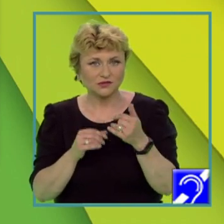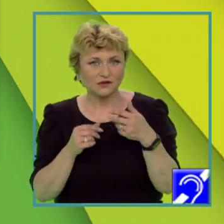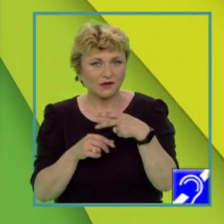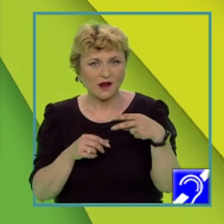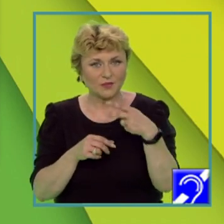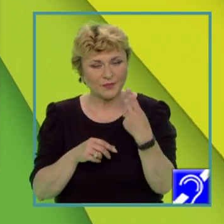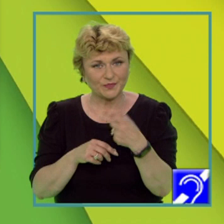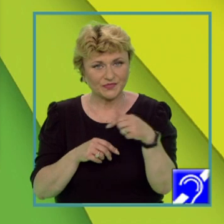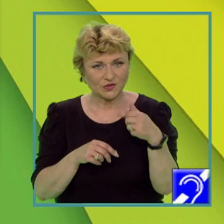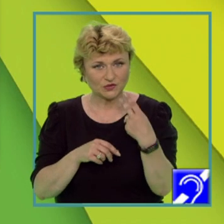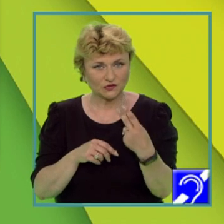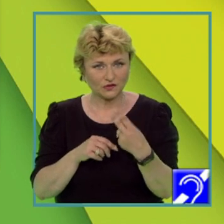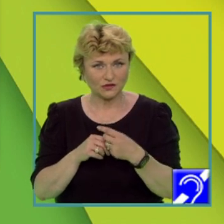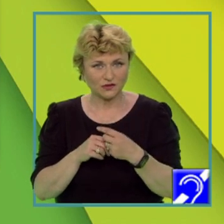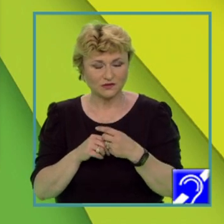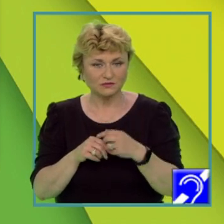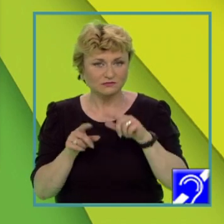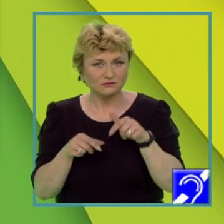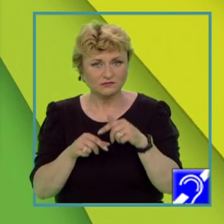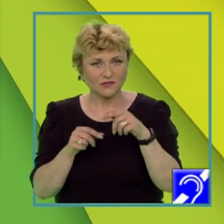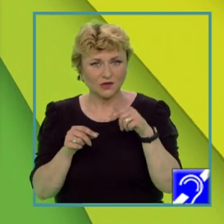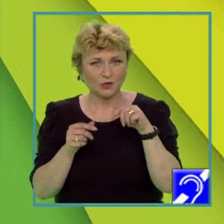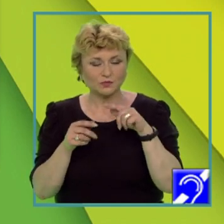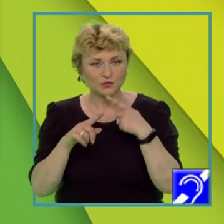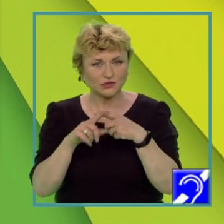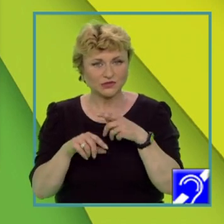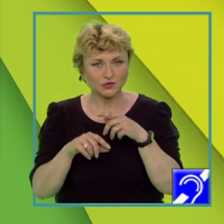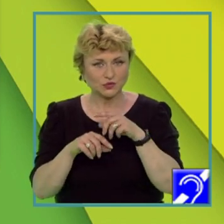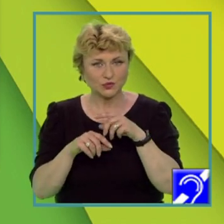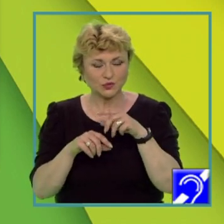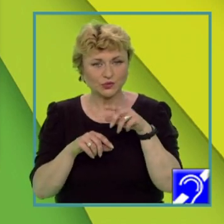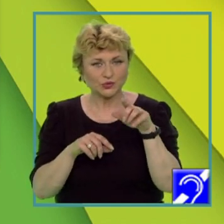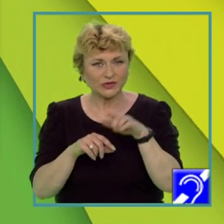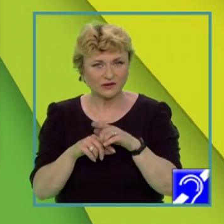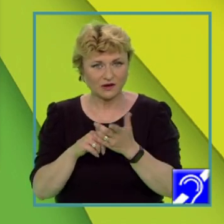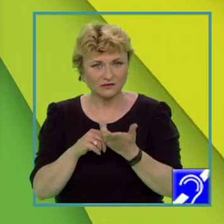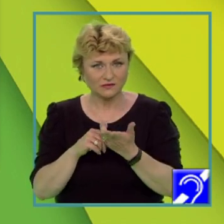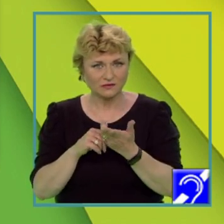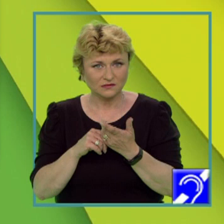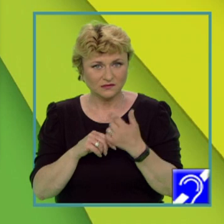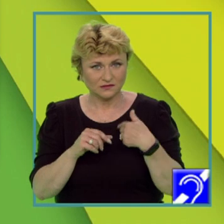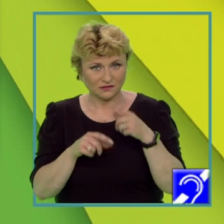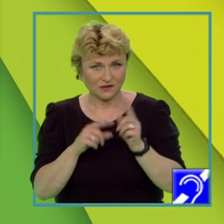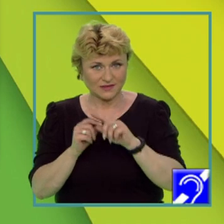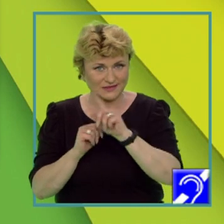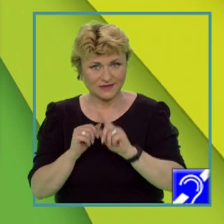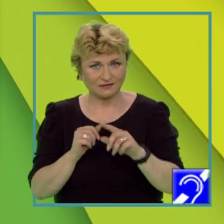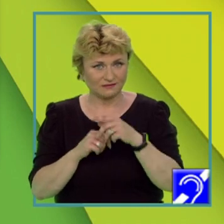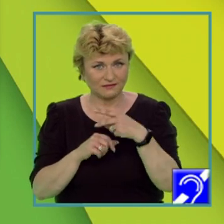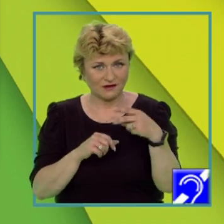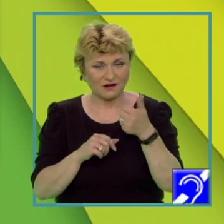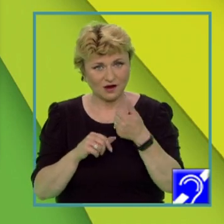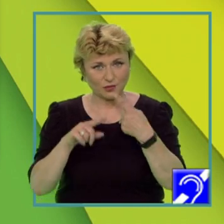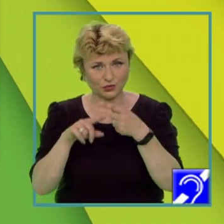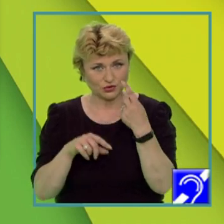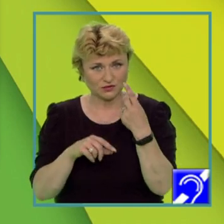2 plus 6 de înmulțit cu e soluție reamintim dacă zece este egal cu a plus